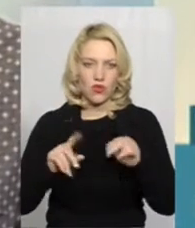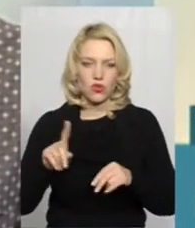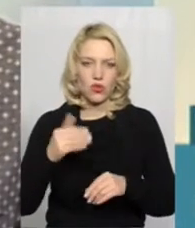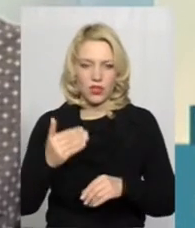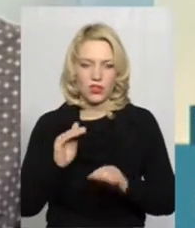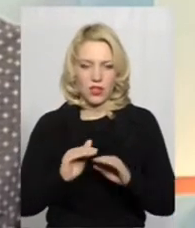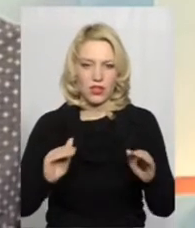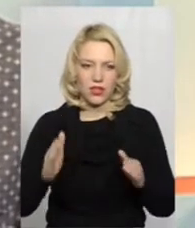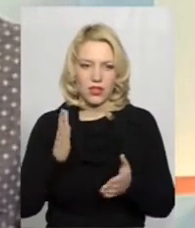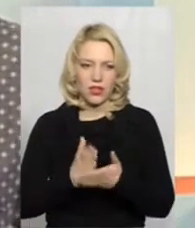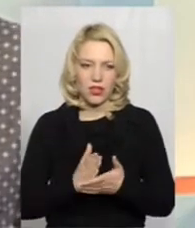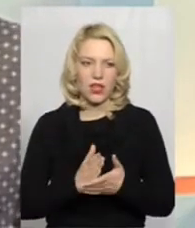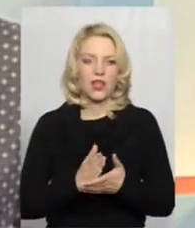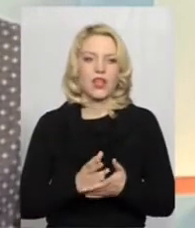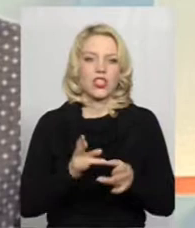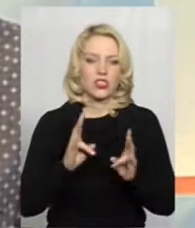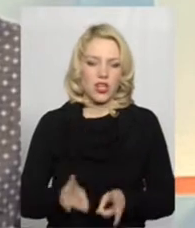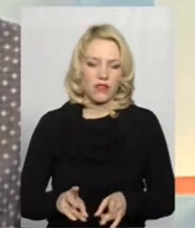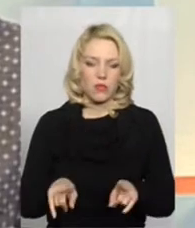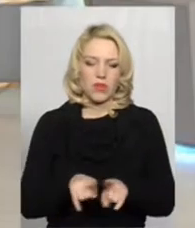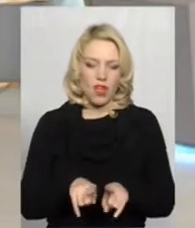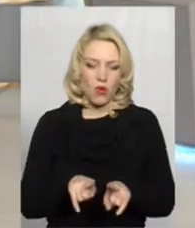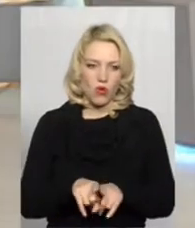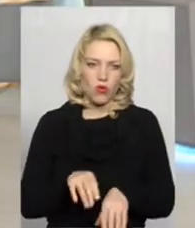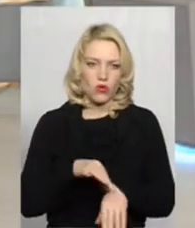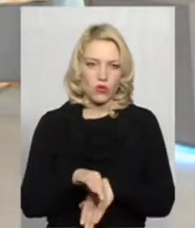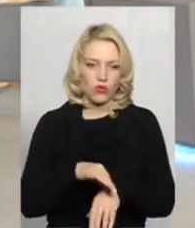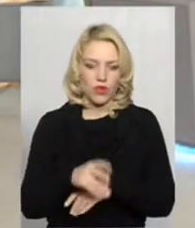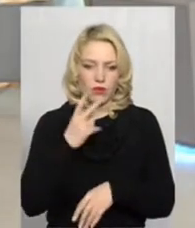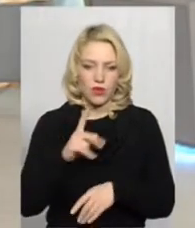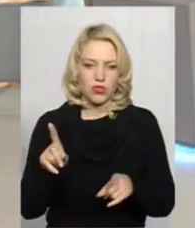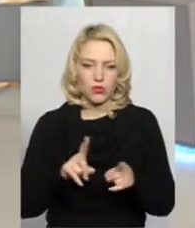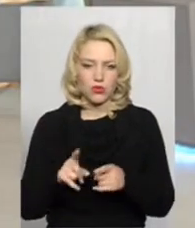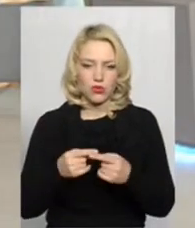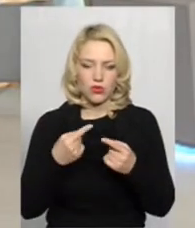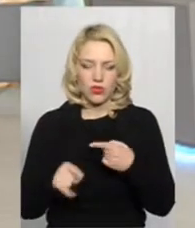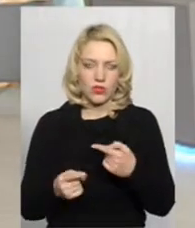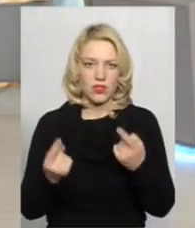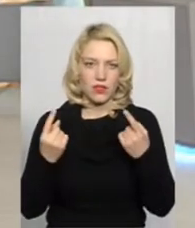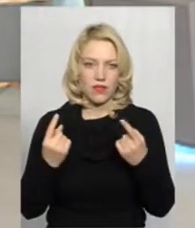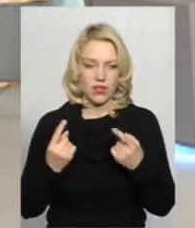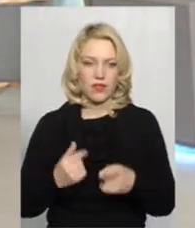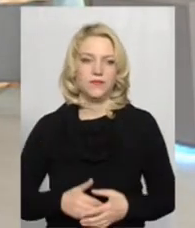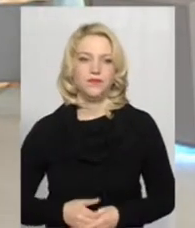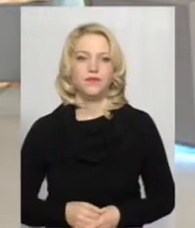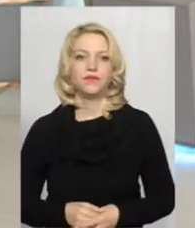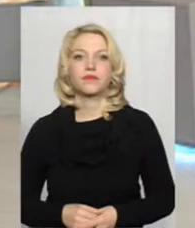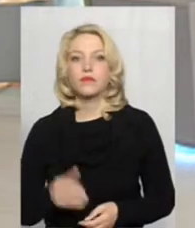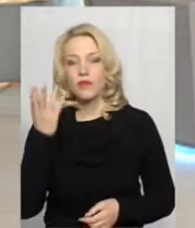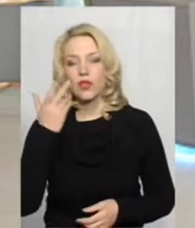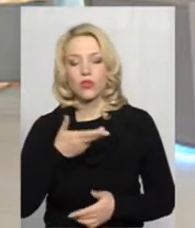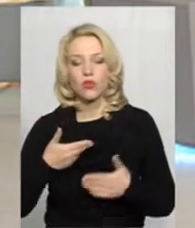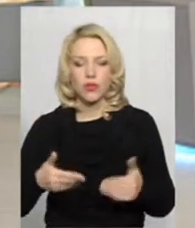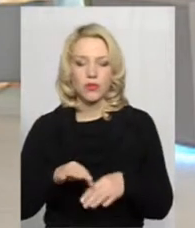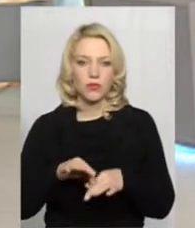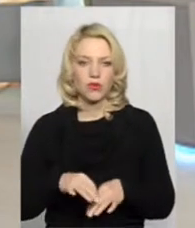стали жертвами ось такого цькування. Тобто ви бачите, що градація, різниця досить таки велика. Коли ми